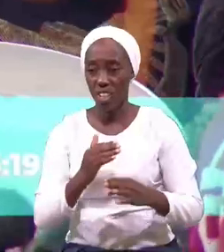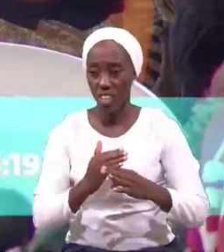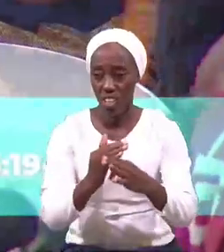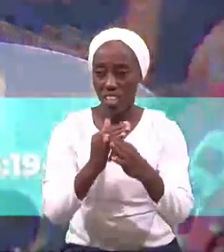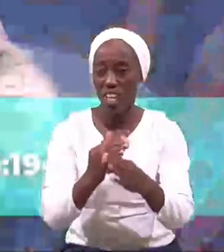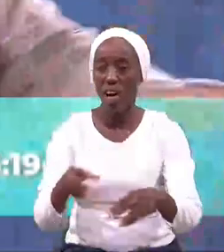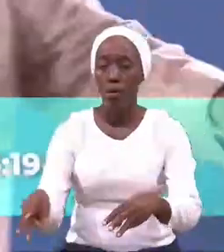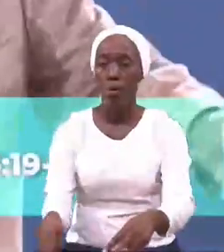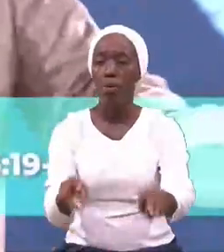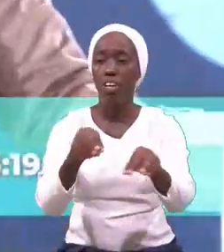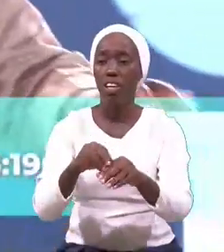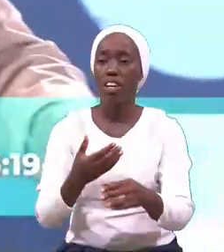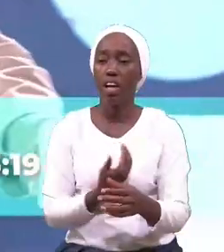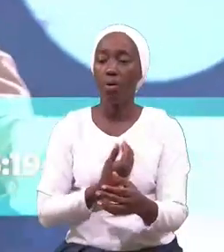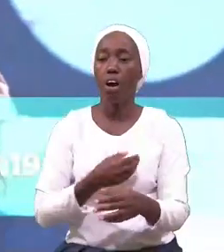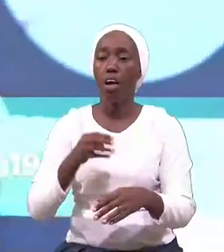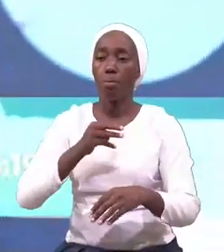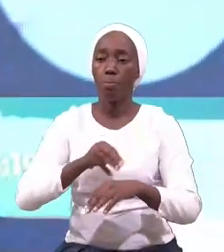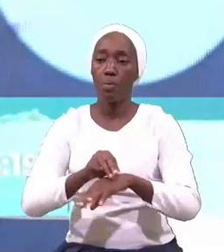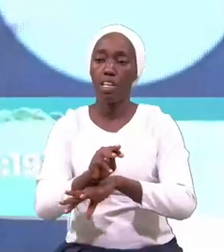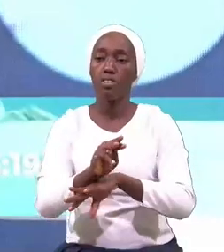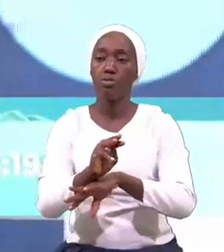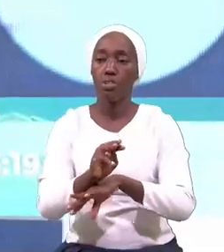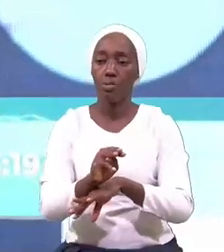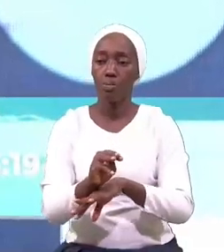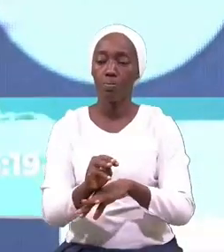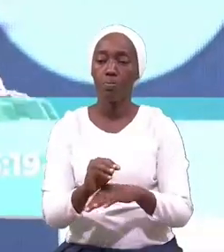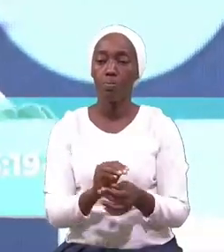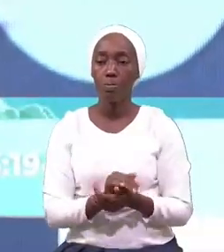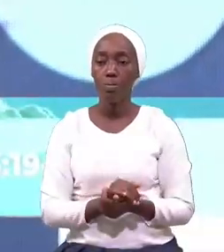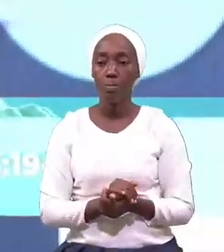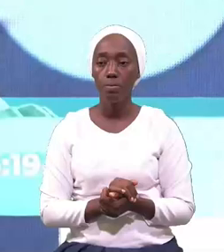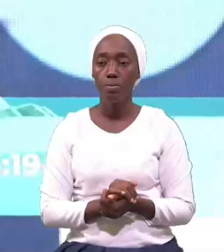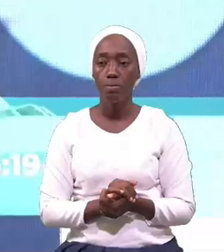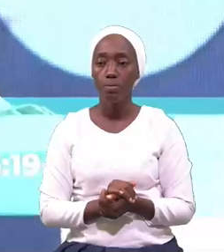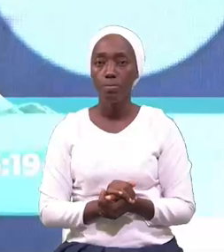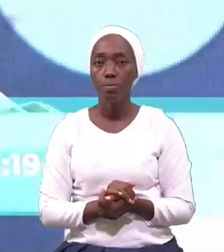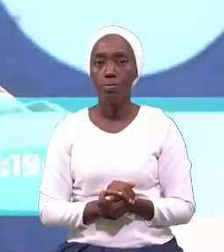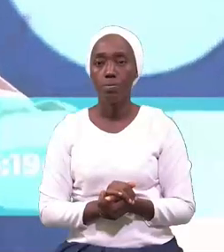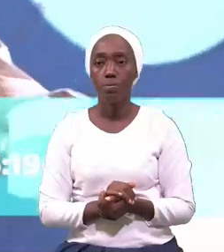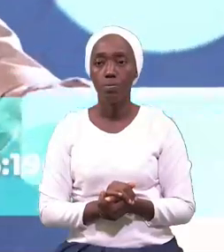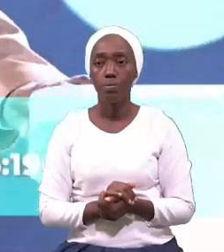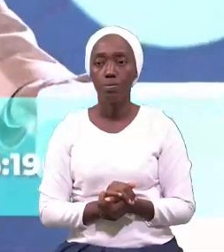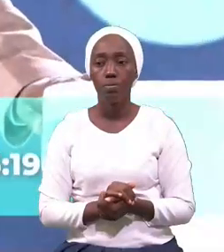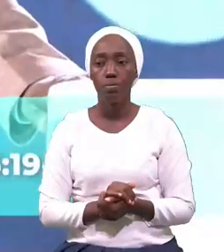Et à partir d'aujourd'hui, le Saint-Esprit va agir de façon sans précédent dans nos ministères.